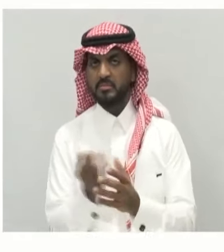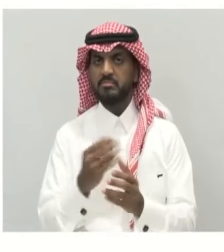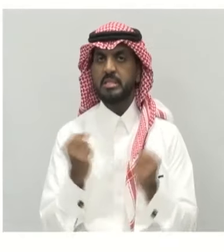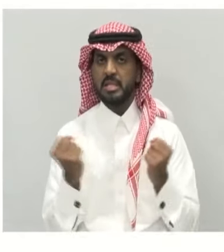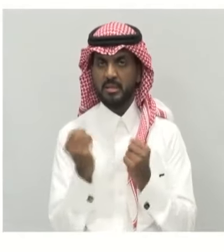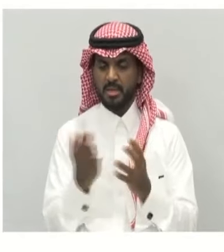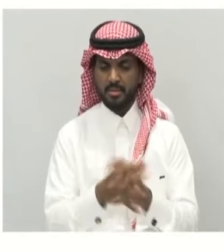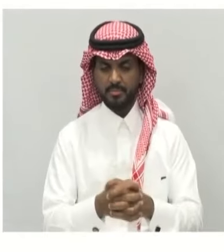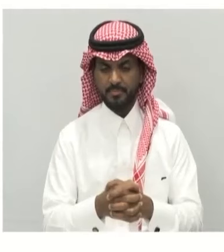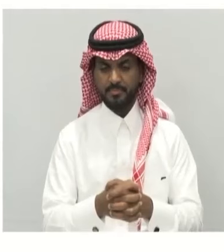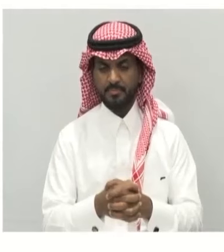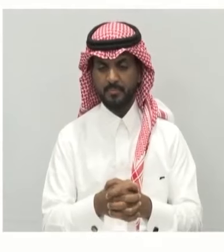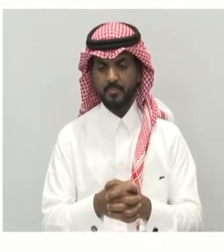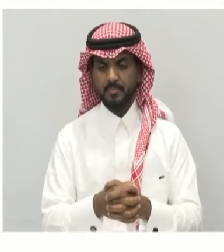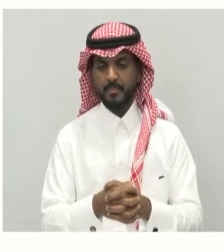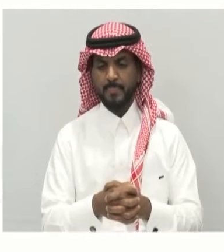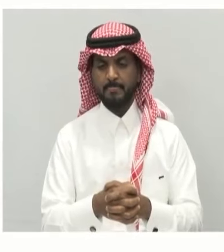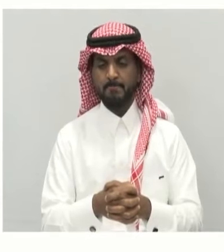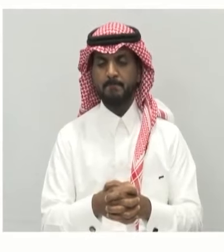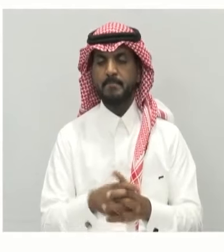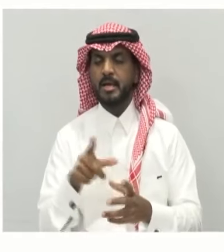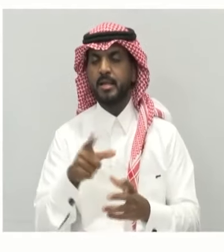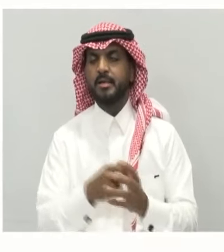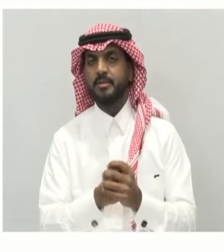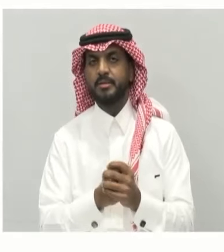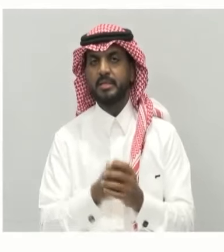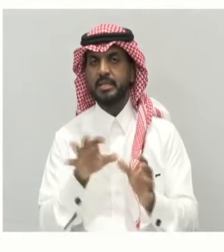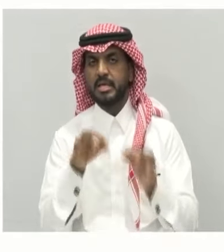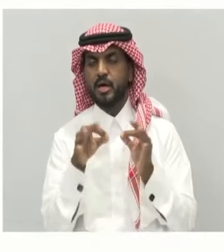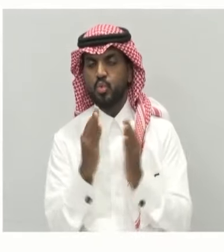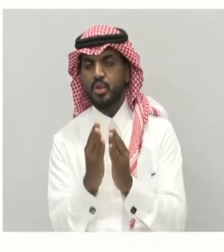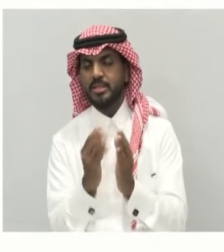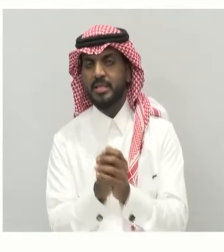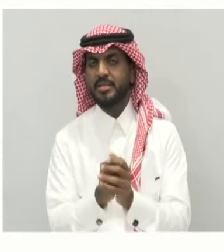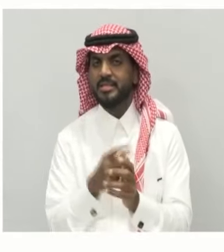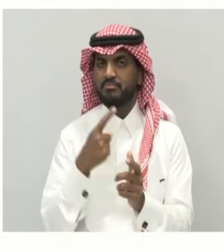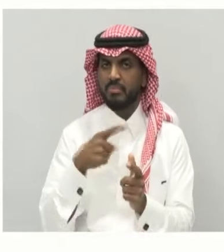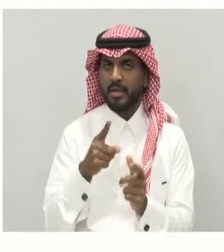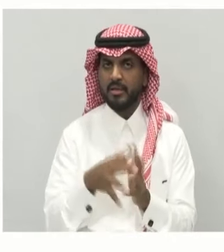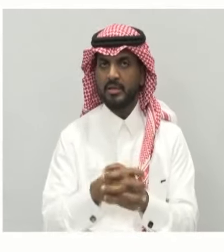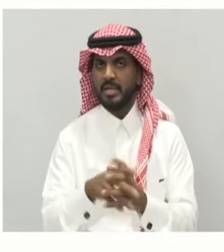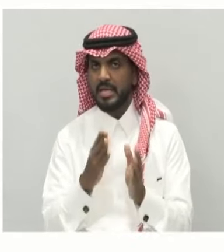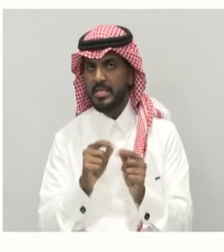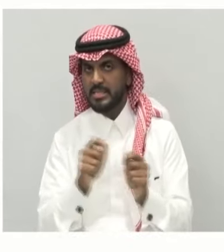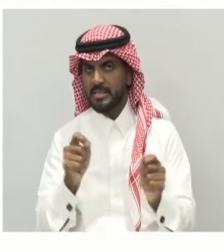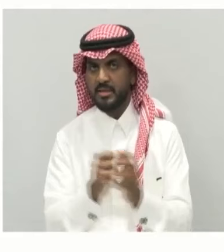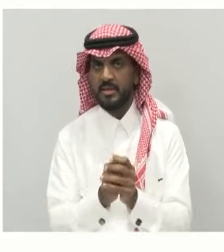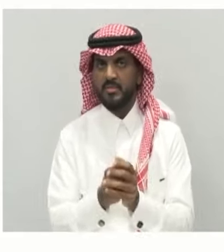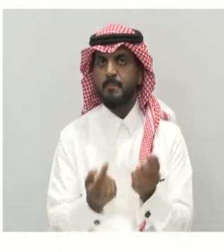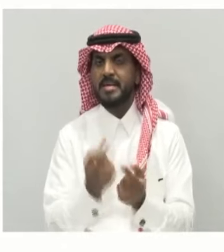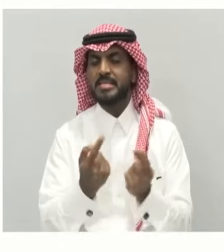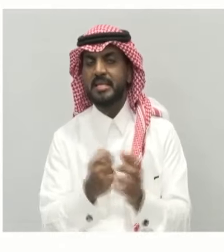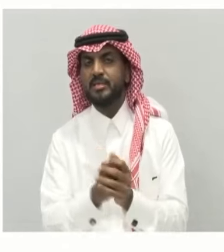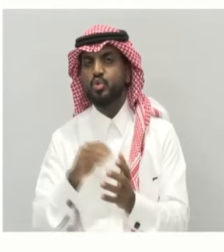التدريبات انطلق الى المثال التالي اختار وحده القياس المناسبه في مزرعه حسام